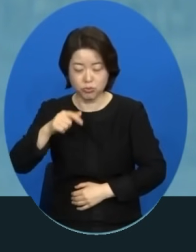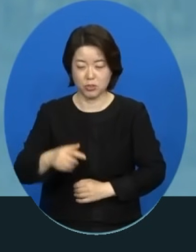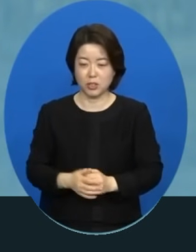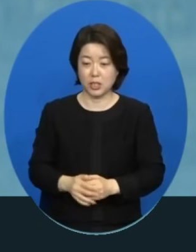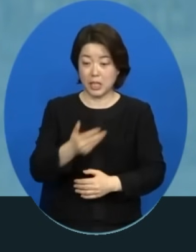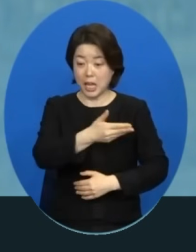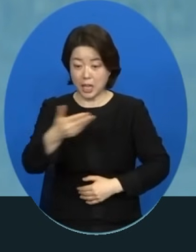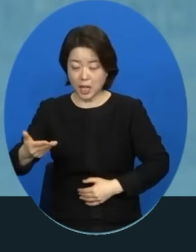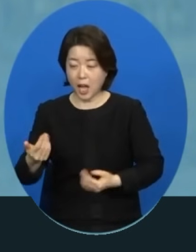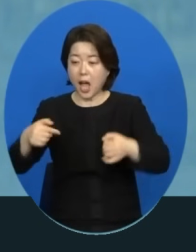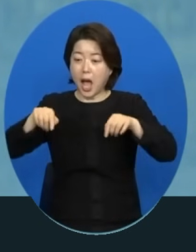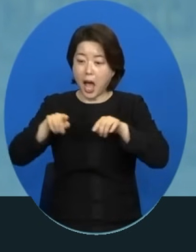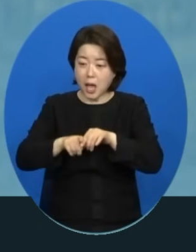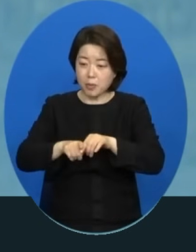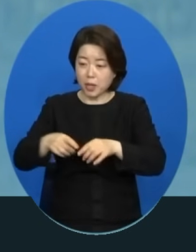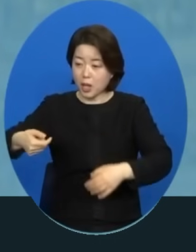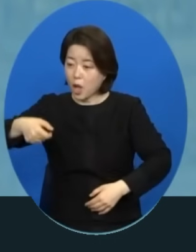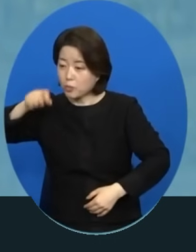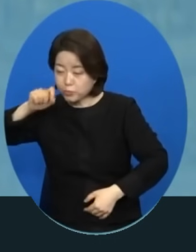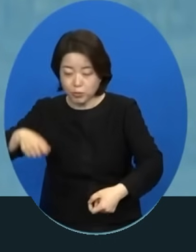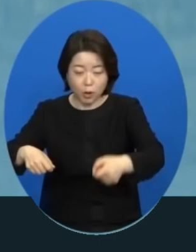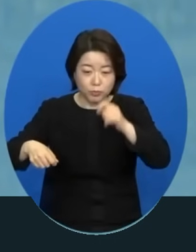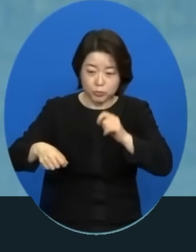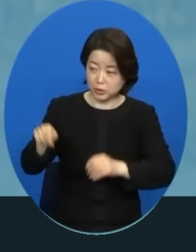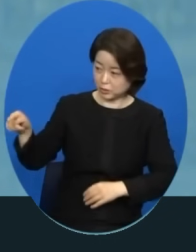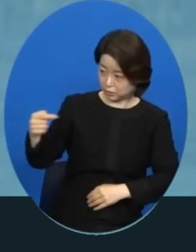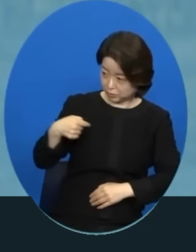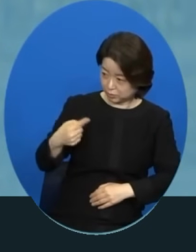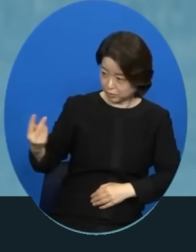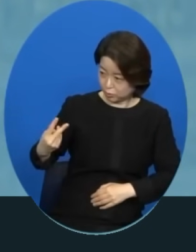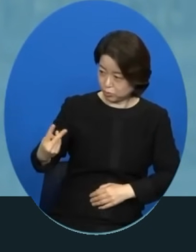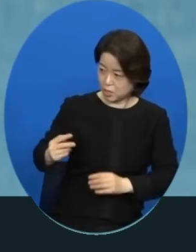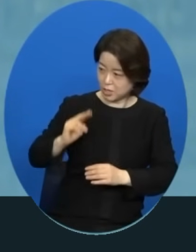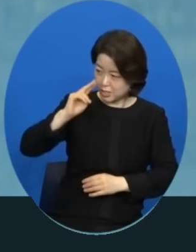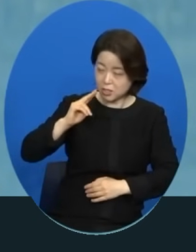마시는 자들이 서로 시기하는 거예요.